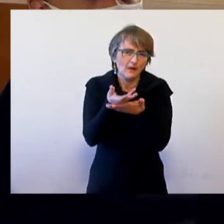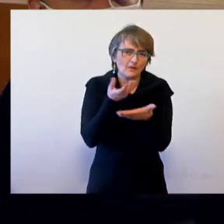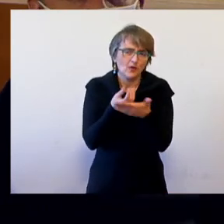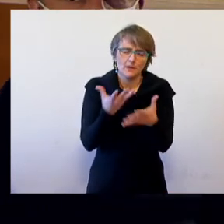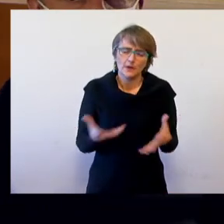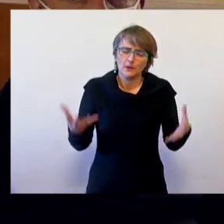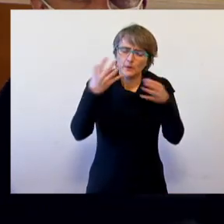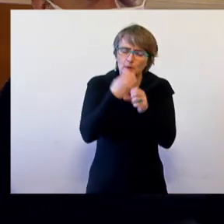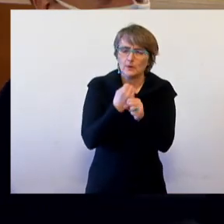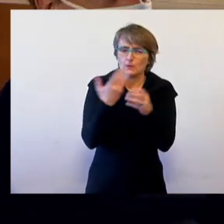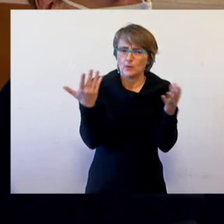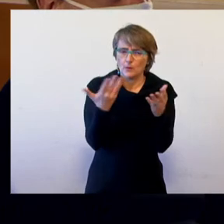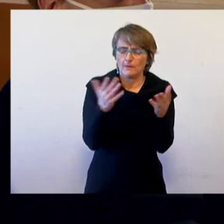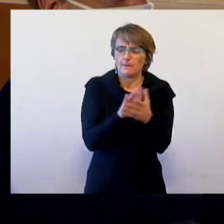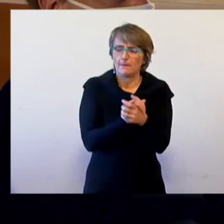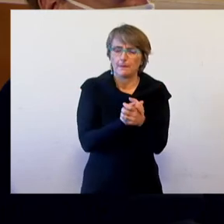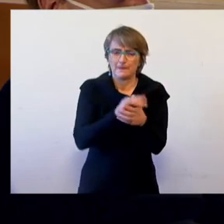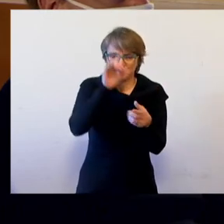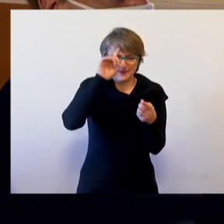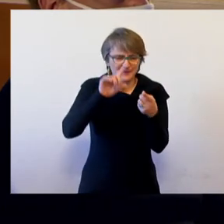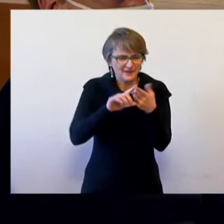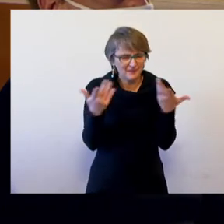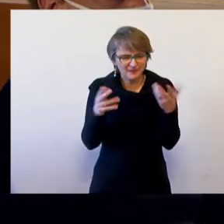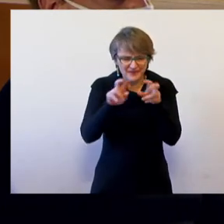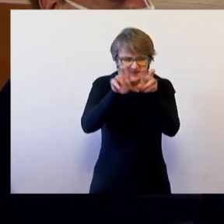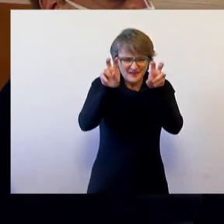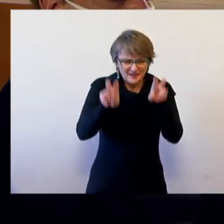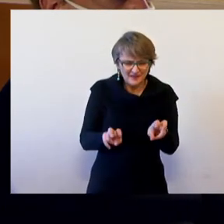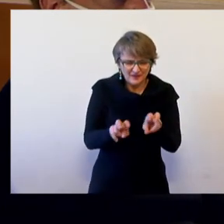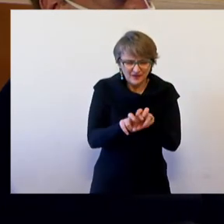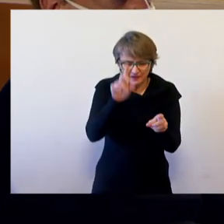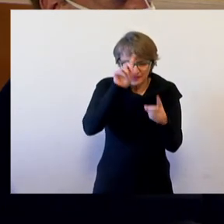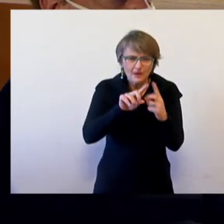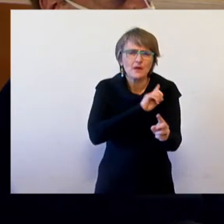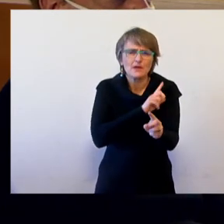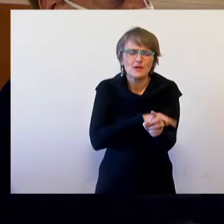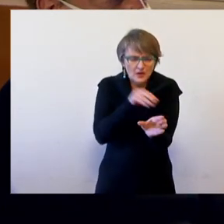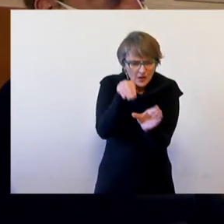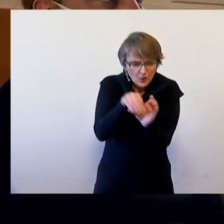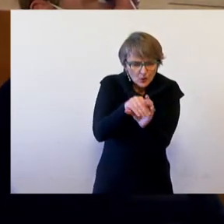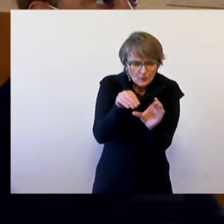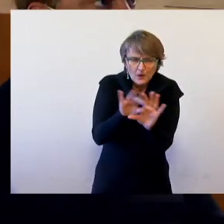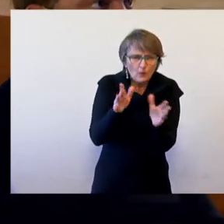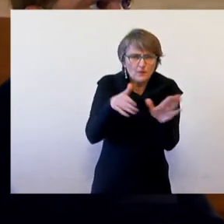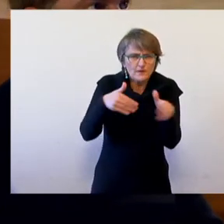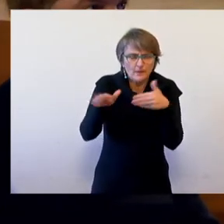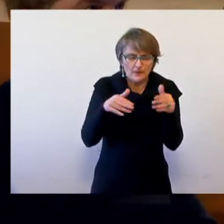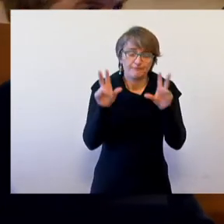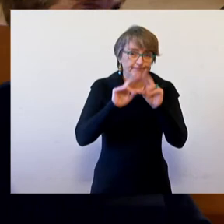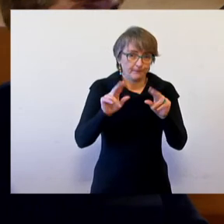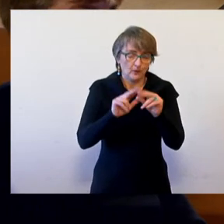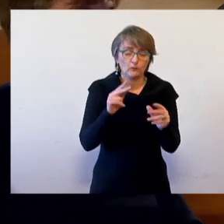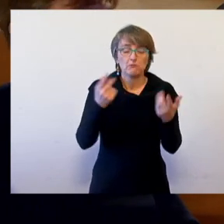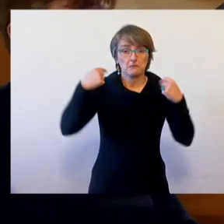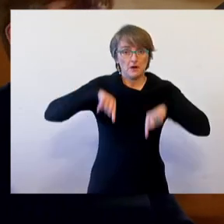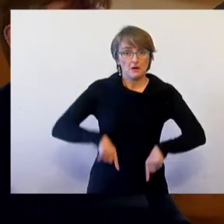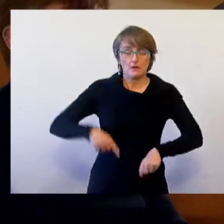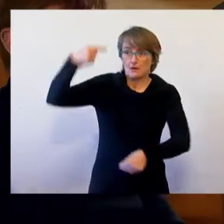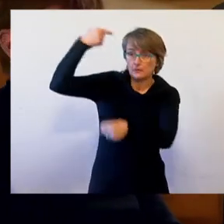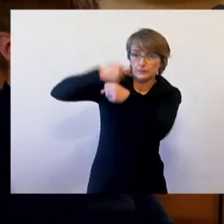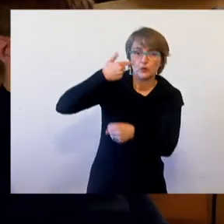synthétique le fonctionnement de du dispositif des certificats d'économie d'énergie. Donc, par période de 3 ans, l'État impose